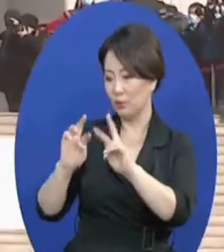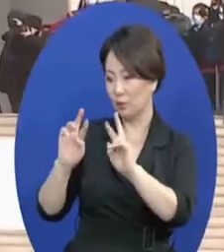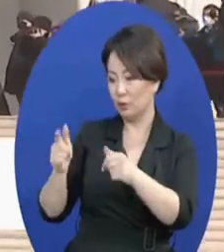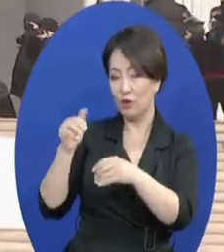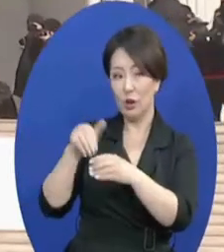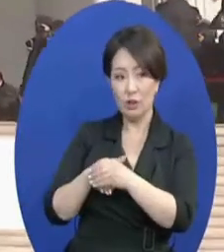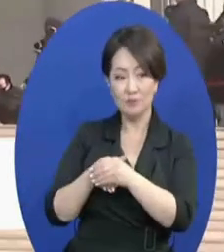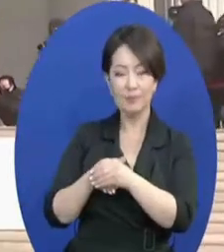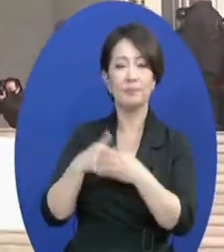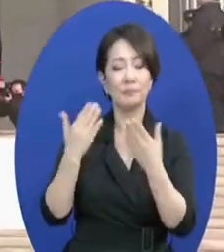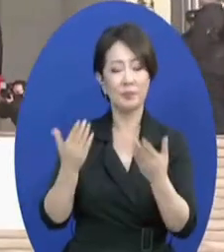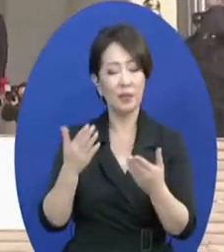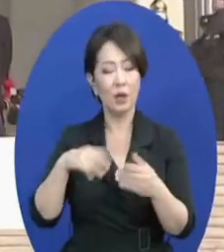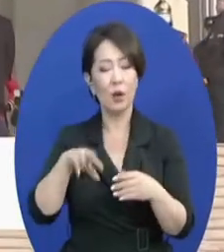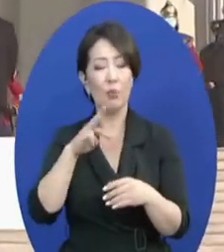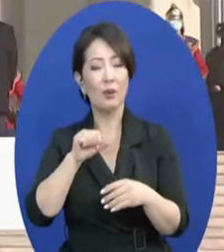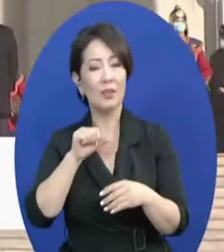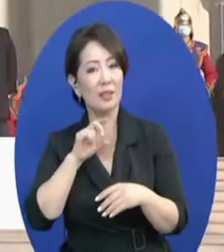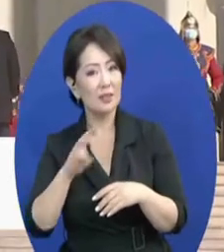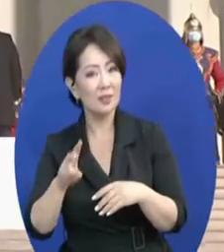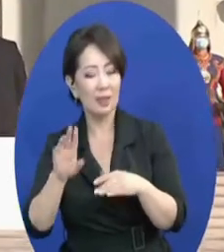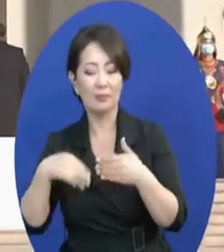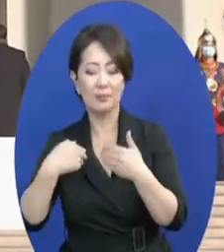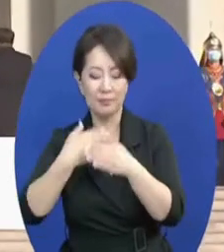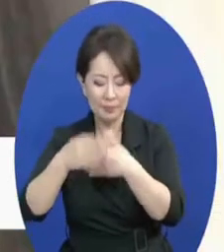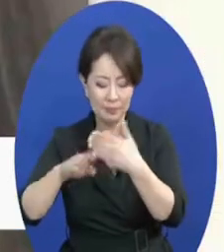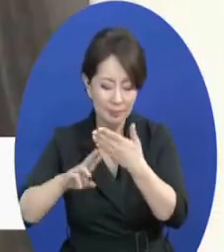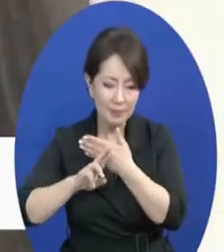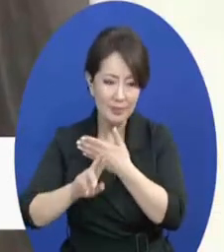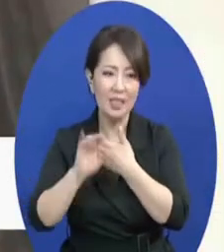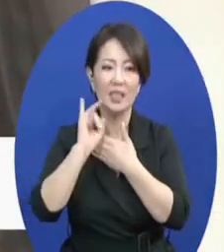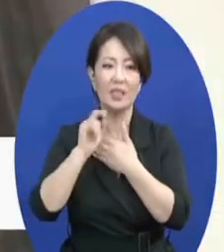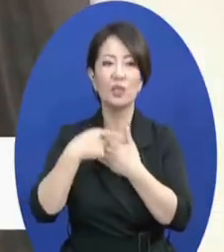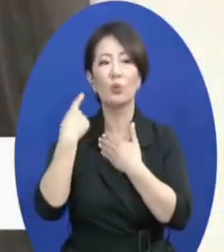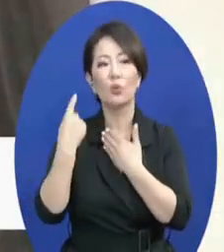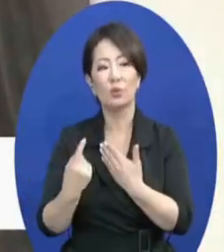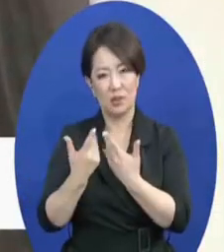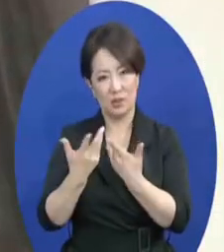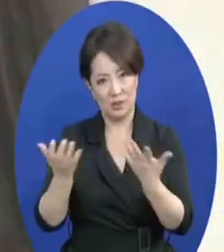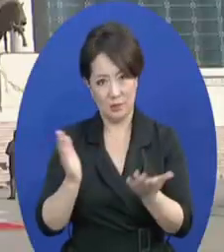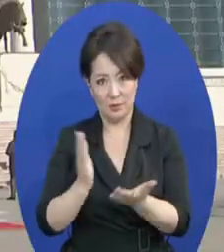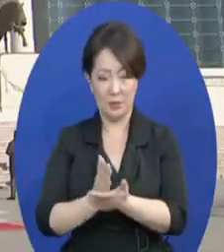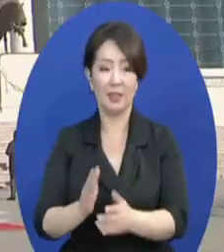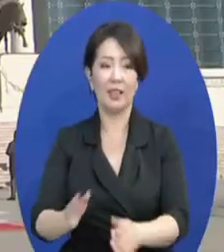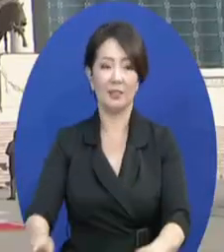ч утгаараа иргэд улс төрийн өвгөн хүчин Монгол Ардын намаас цаашаад ихийг хүлээж байна.